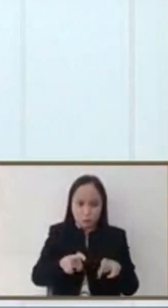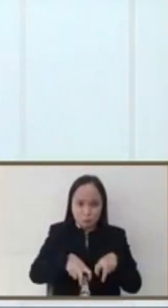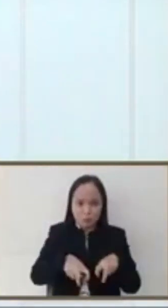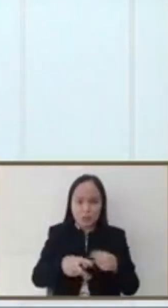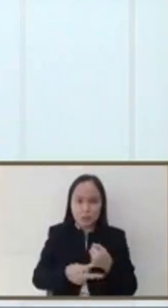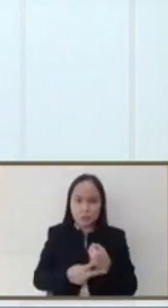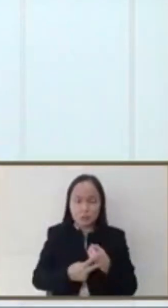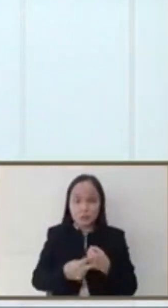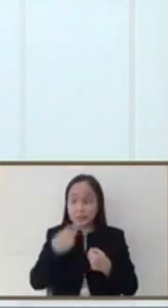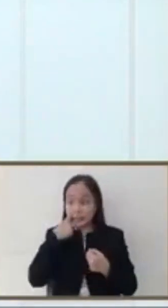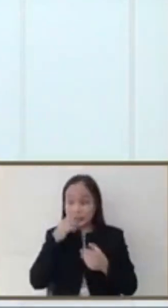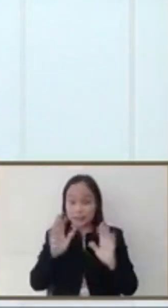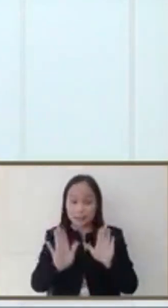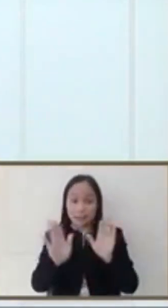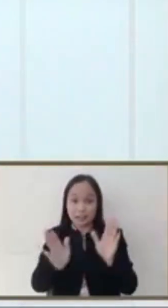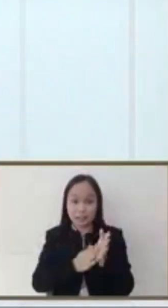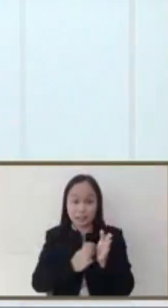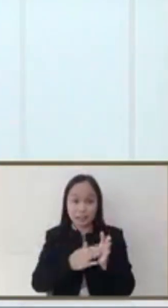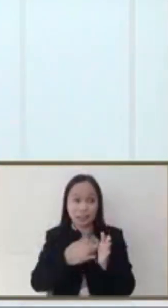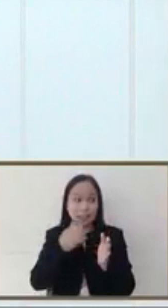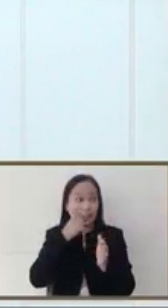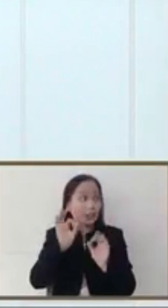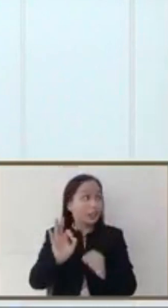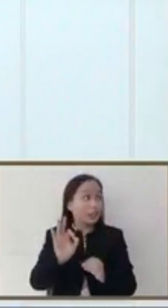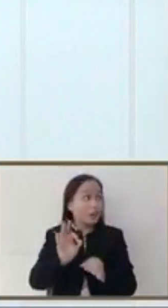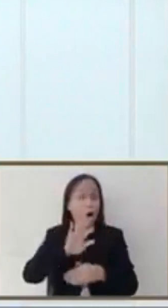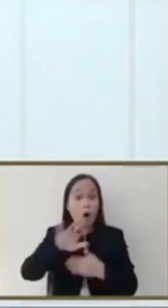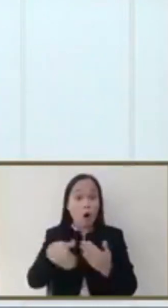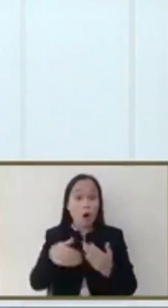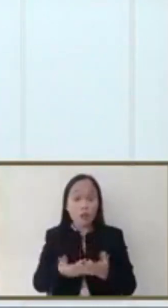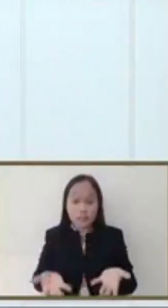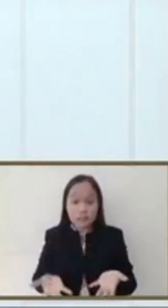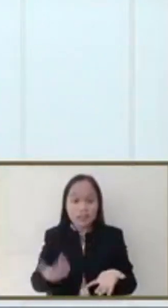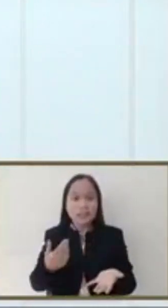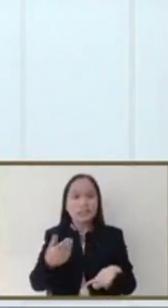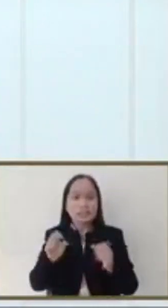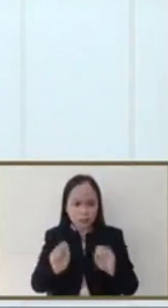kanina sa Sunday School, sinabi ko po sa inyo, lahat tayo dito ay pwedeng mag-abound.